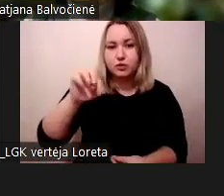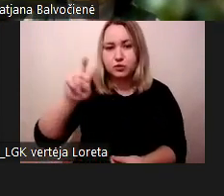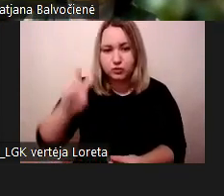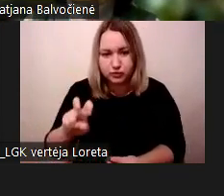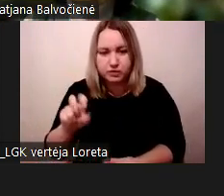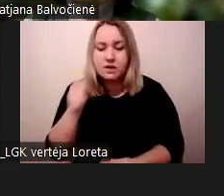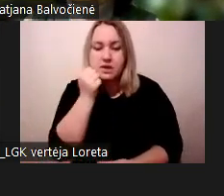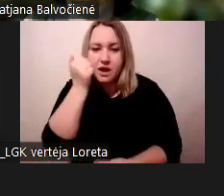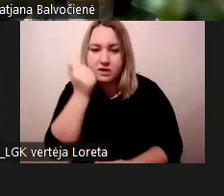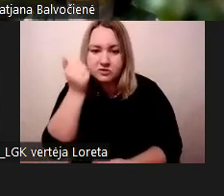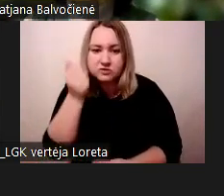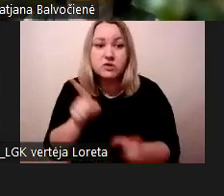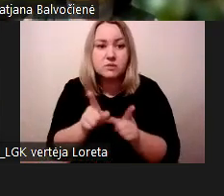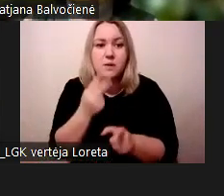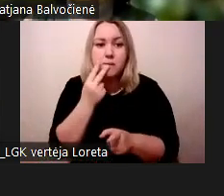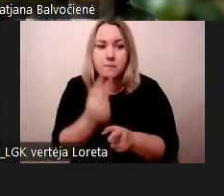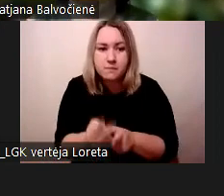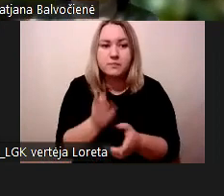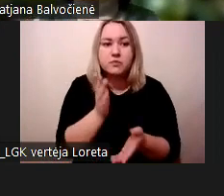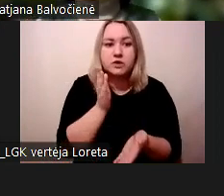aš matau, kad